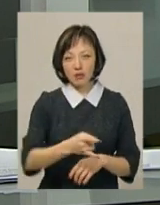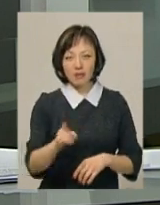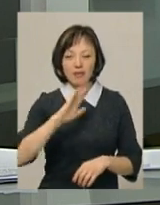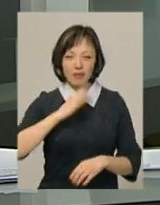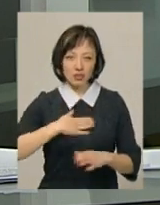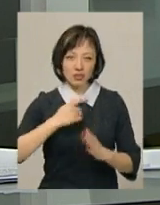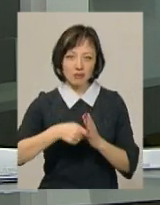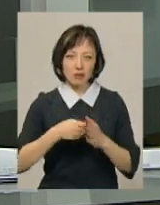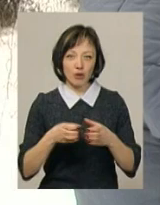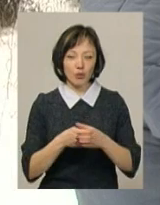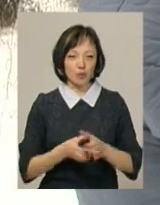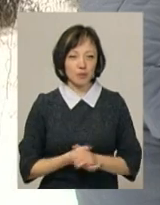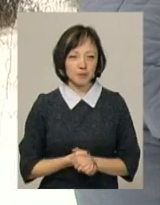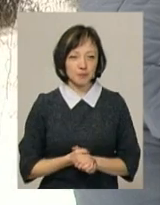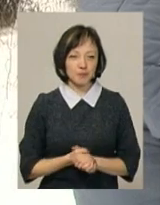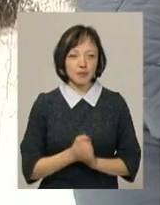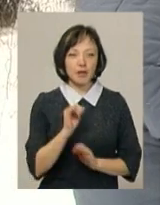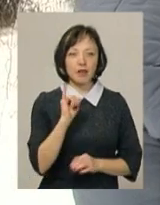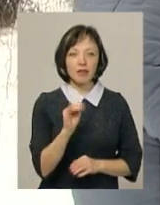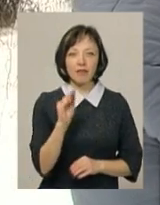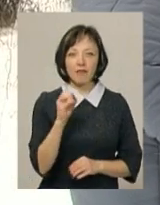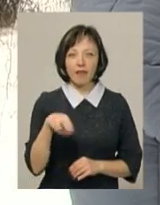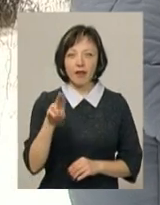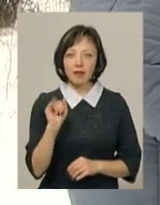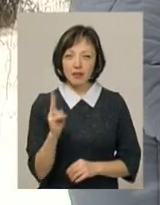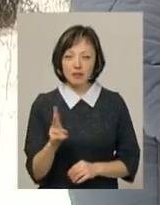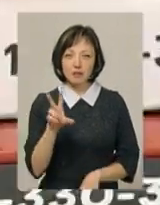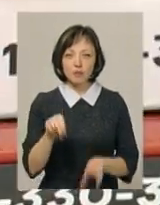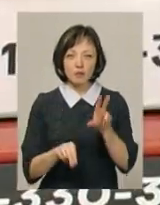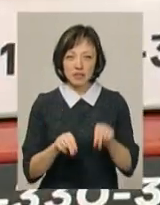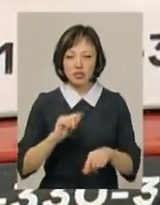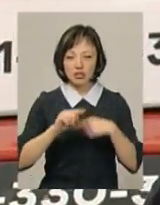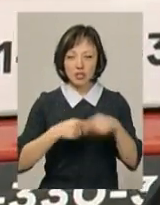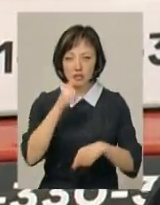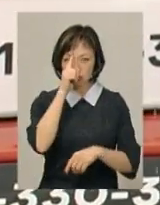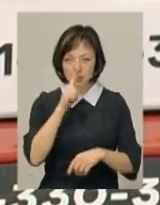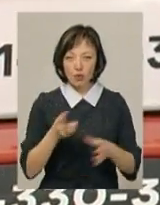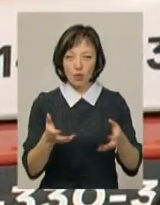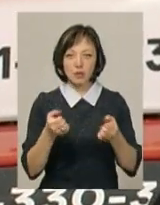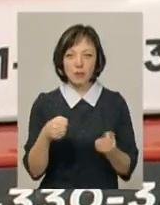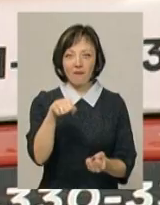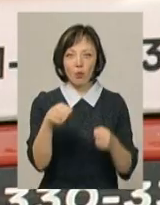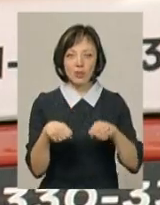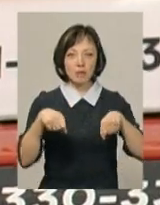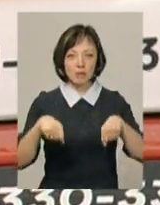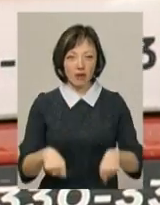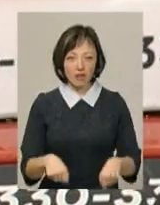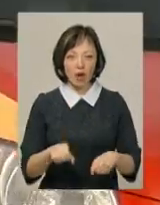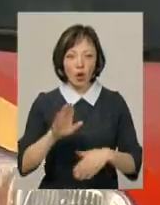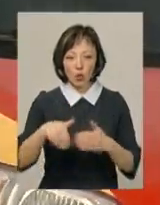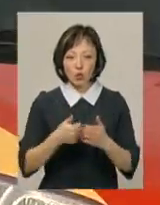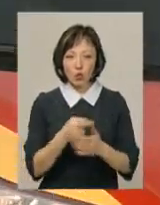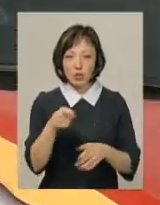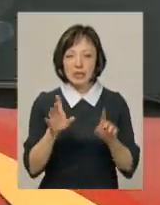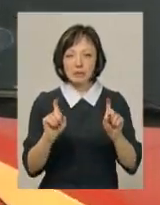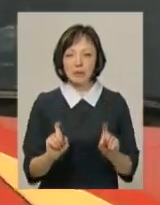знімальна група. Іван Федек сподівається, що за місяць отримає водійське посвідчення. До того часу він був лише у